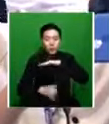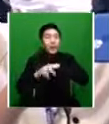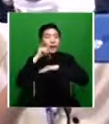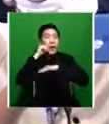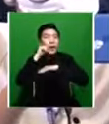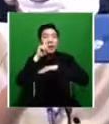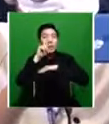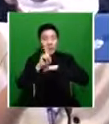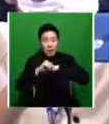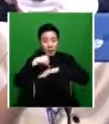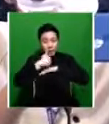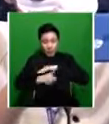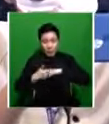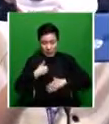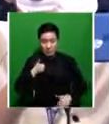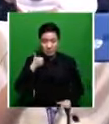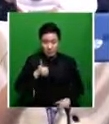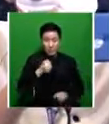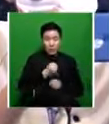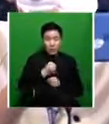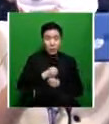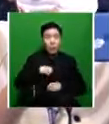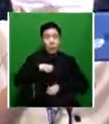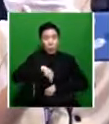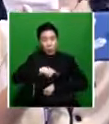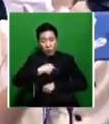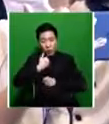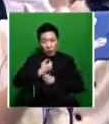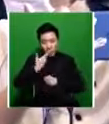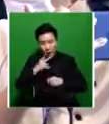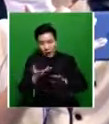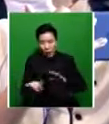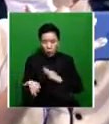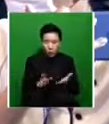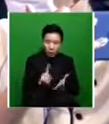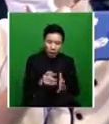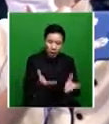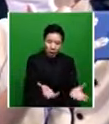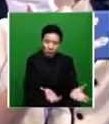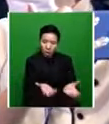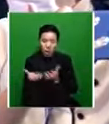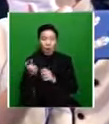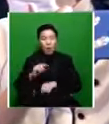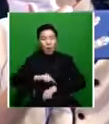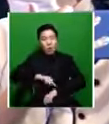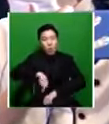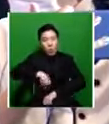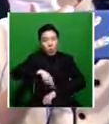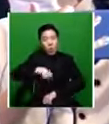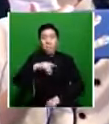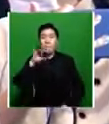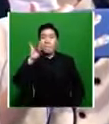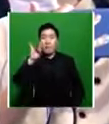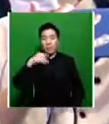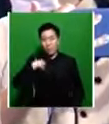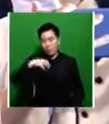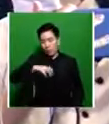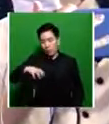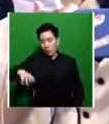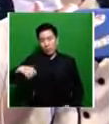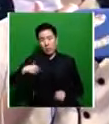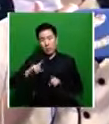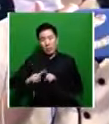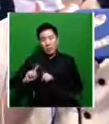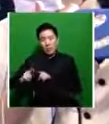ครับ ซึ่งวันนั้นผมไปทำงานด้วยแล้วก็ใช้เวลาในการที่จะเก็บศพเนี่ย8ชั่วโมงกว่าครับ ครับ ซึ่งมีหน่วยงานต่างๆเนี่ย